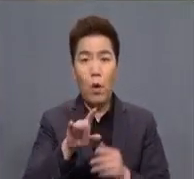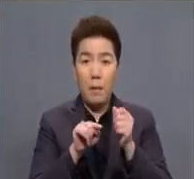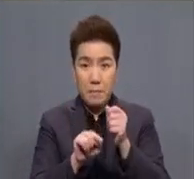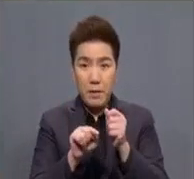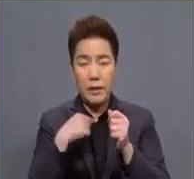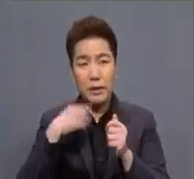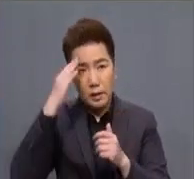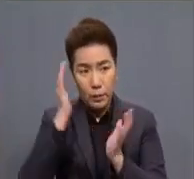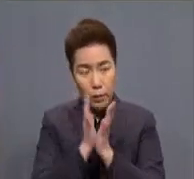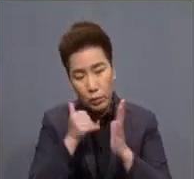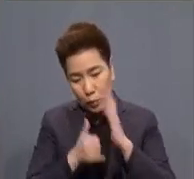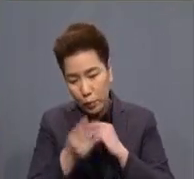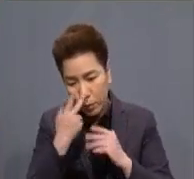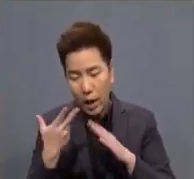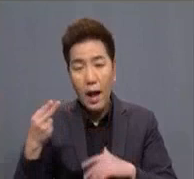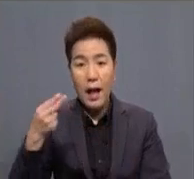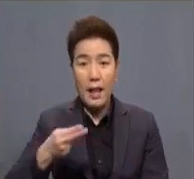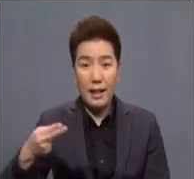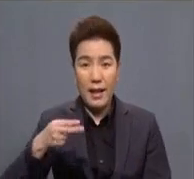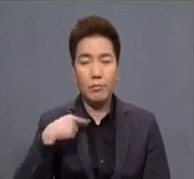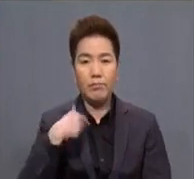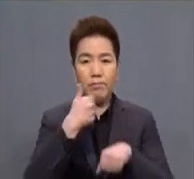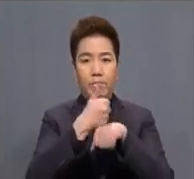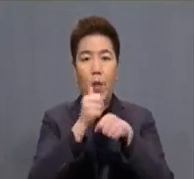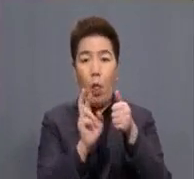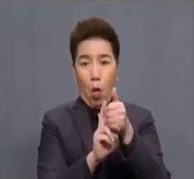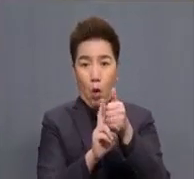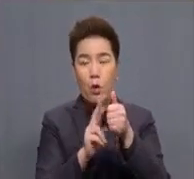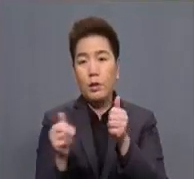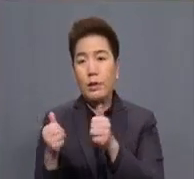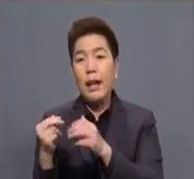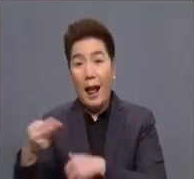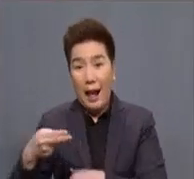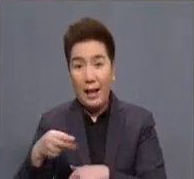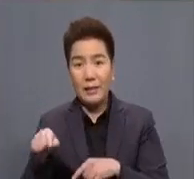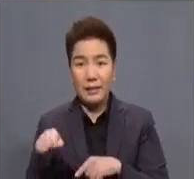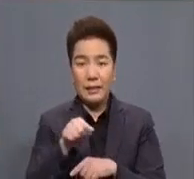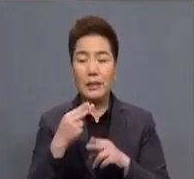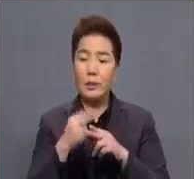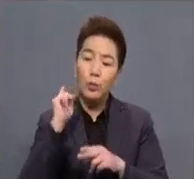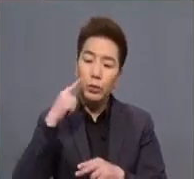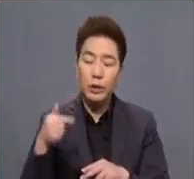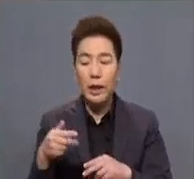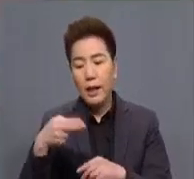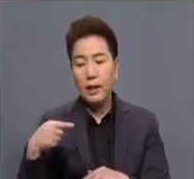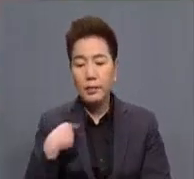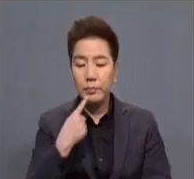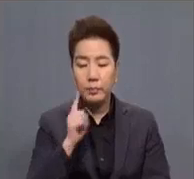ตำรวจไปเนี่ยก็ไปเจอหลานท่านรองผู้ว่าก็คือคุณอนิชยาดานะครับคุณอนิช